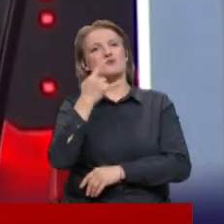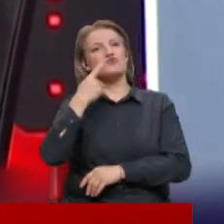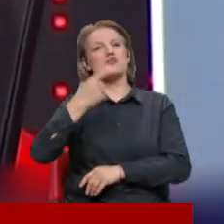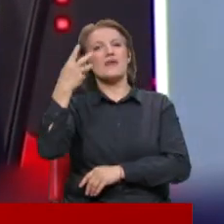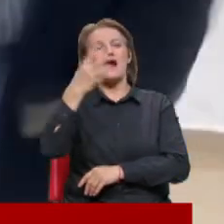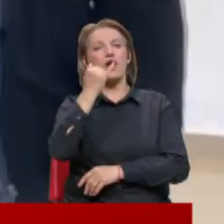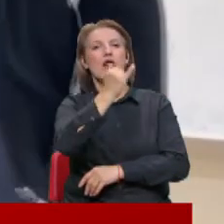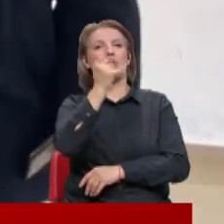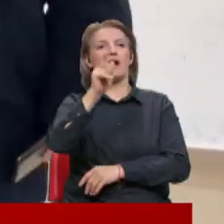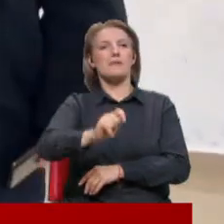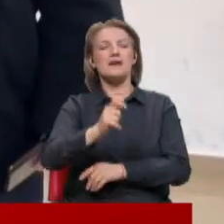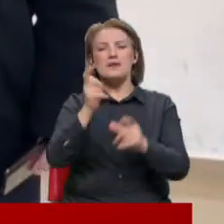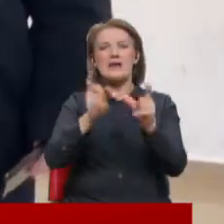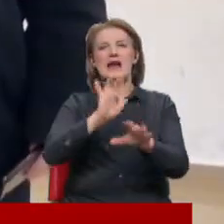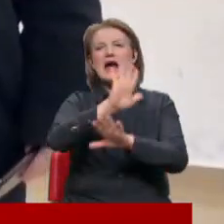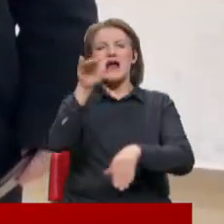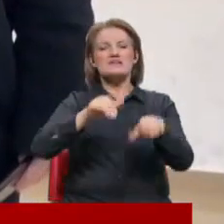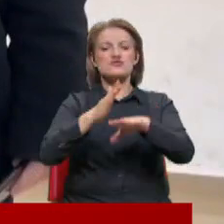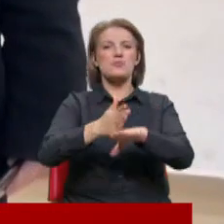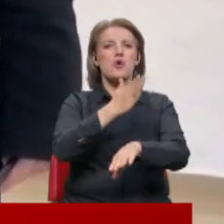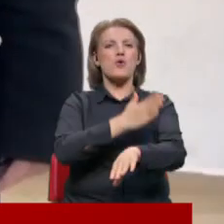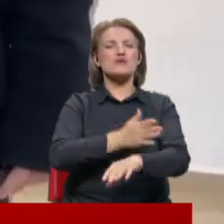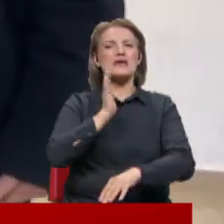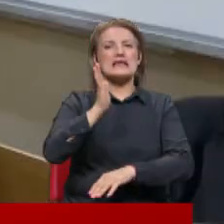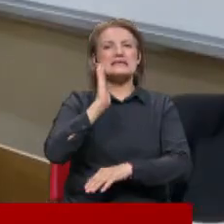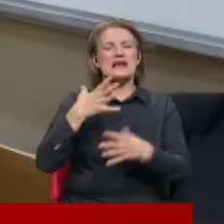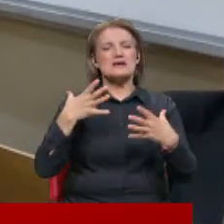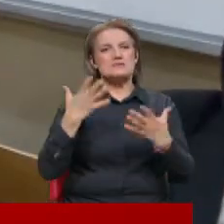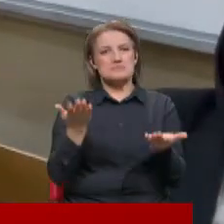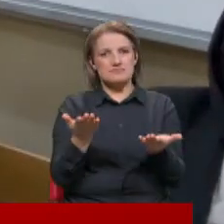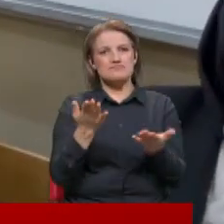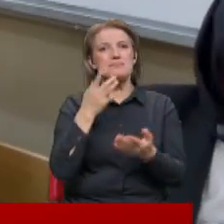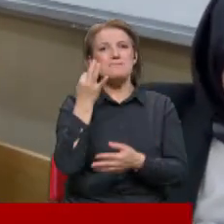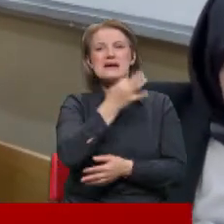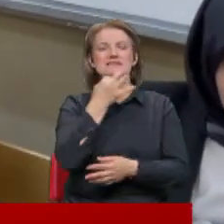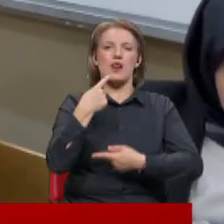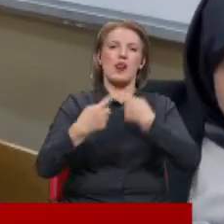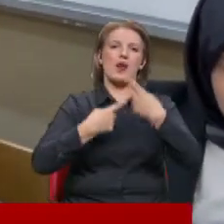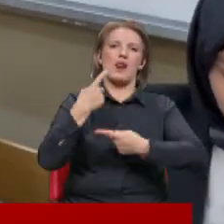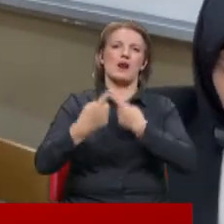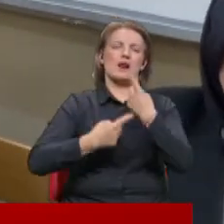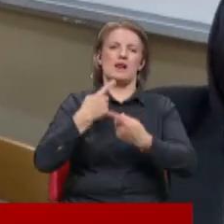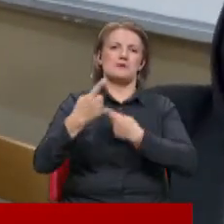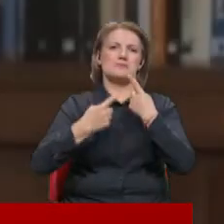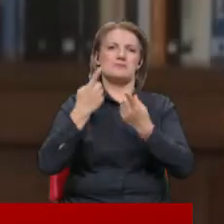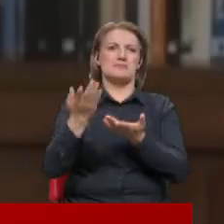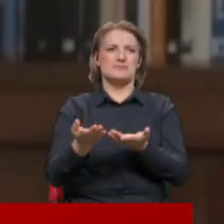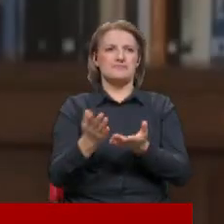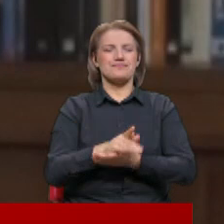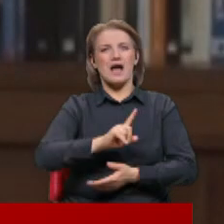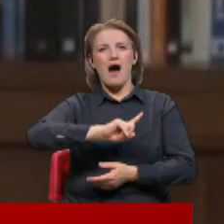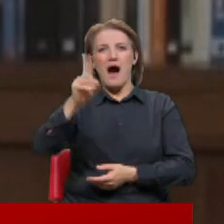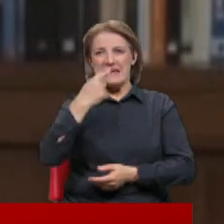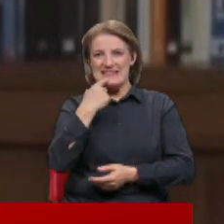Cumhurbaşkanı Erdoğan'ı Neredeyse her seçim öncesi giderek artan sıklıkta benzer söylemler yöneliyor seçmene karşı Hayır